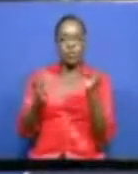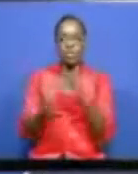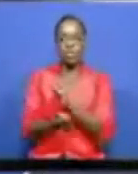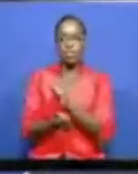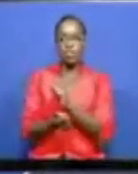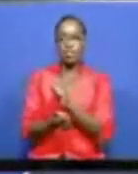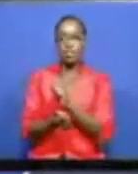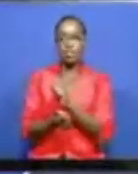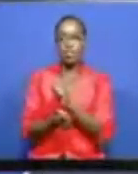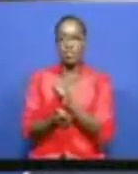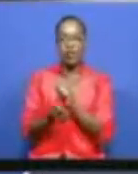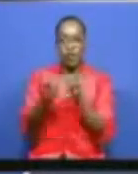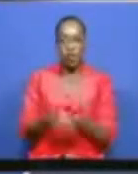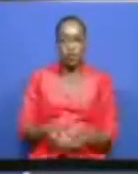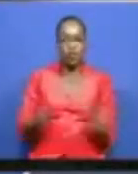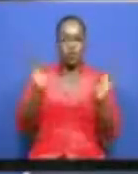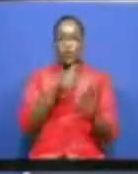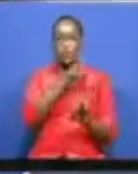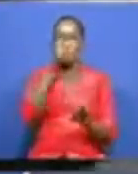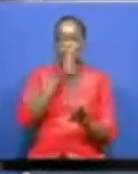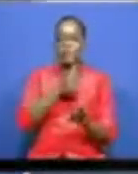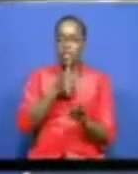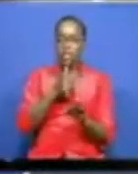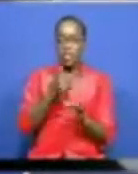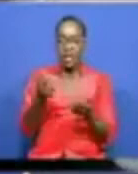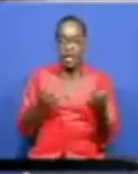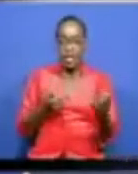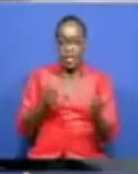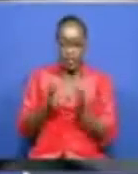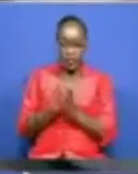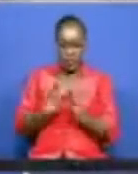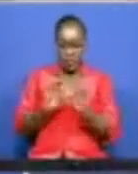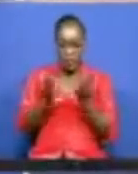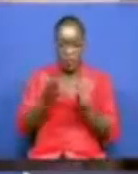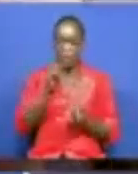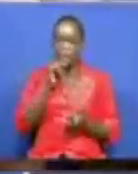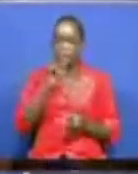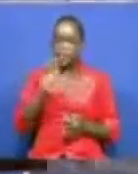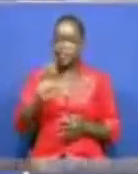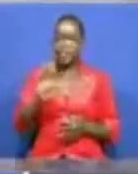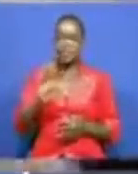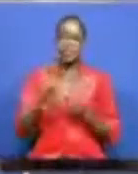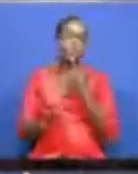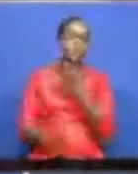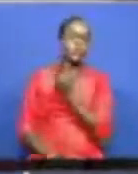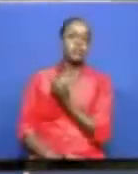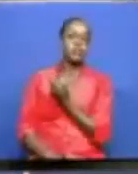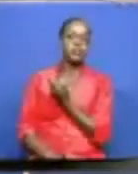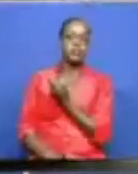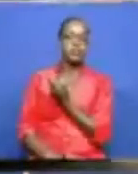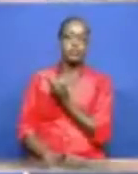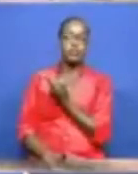aliabiri gari lake la kibinafsi na kuondoka pamoja na familia yake. Na mjaji mkuu David Kenani